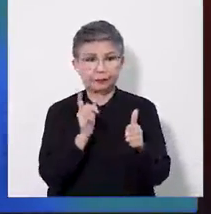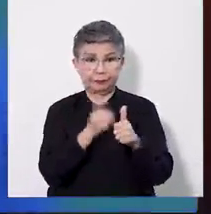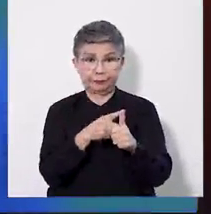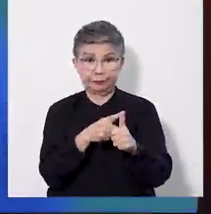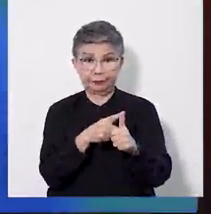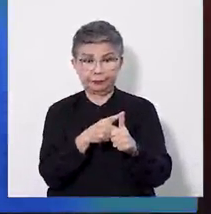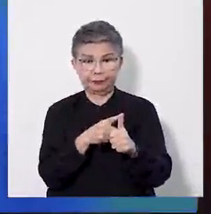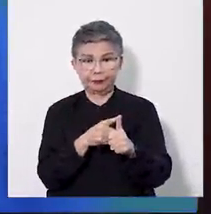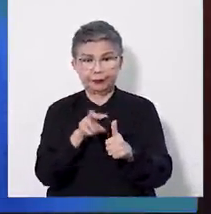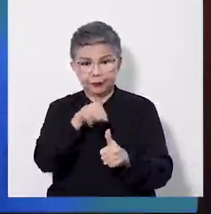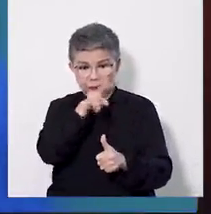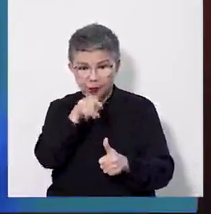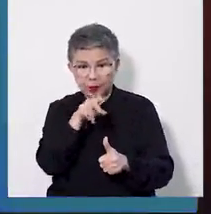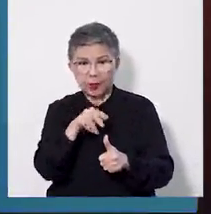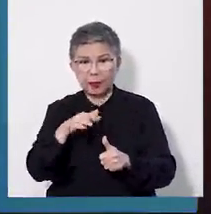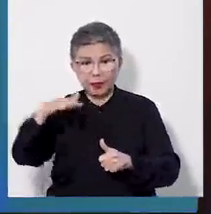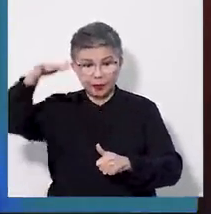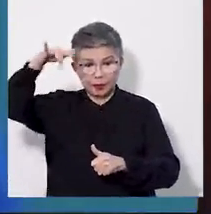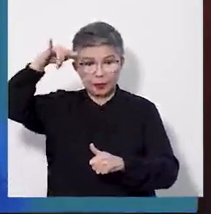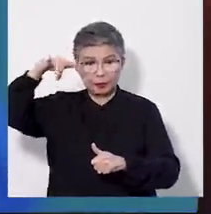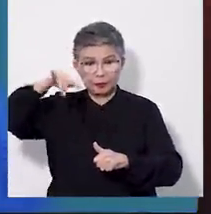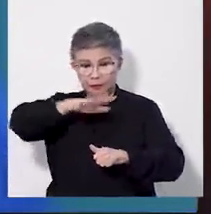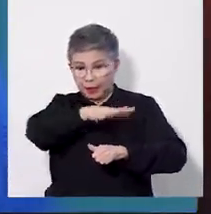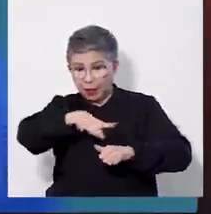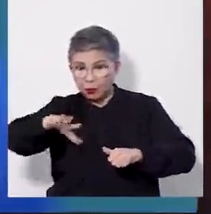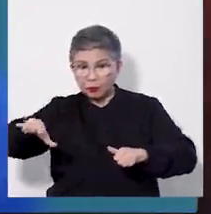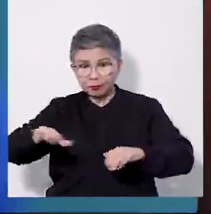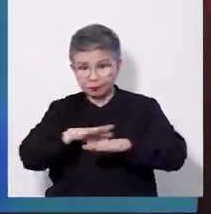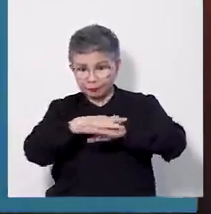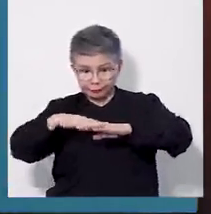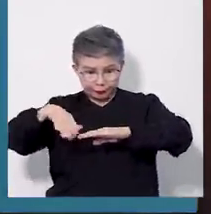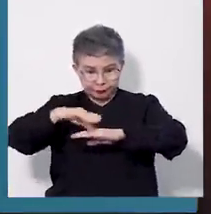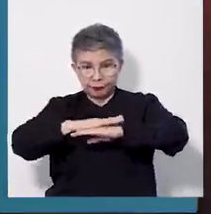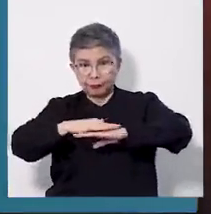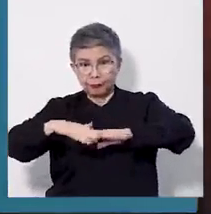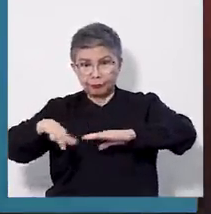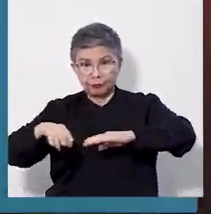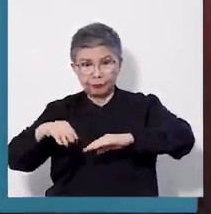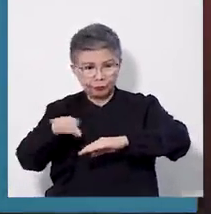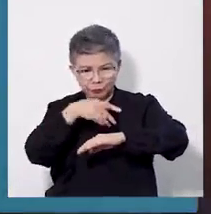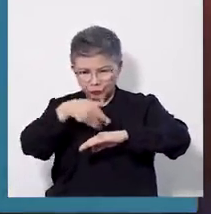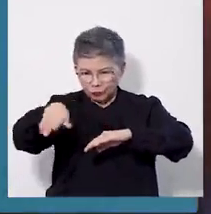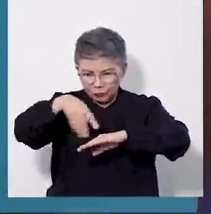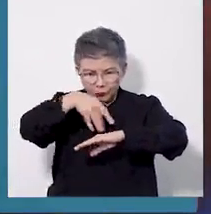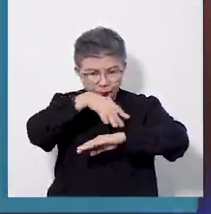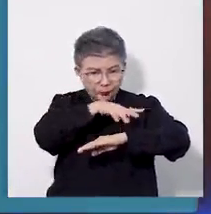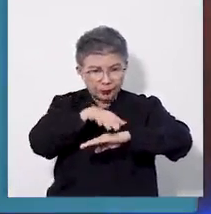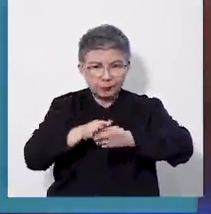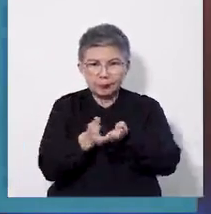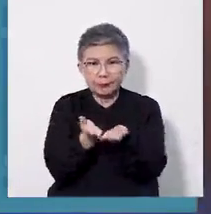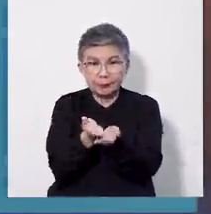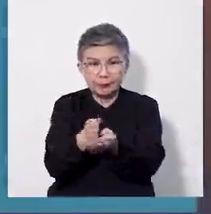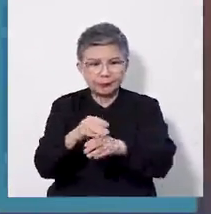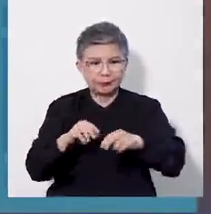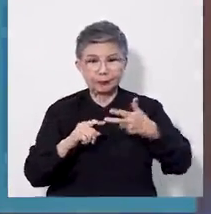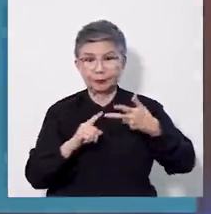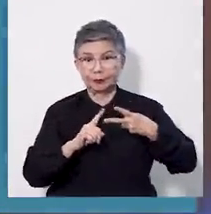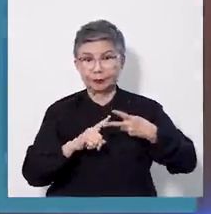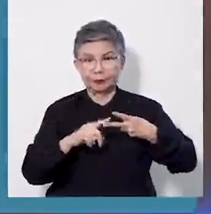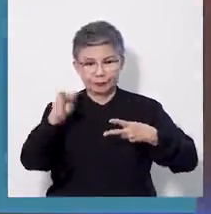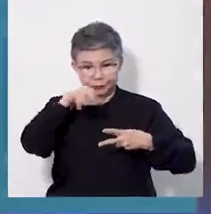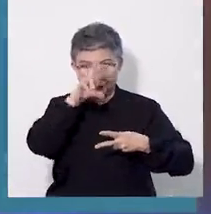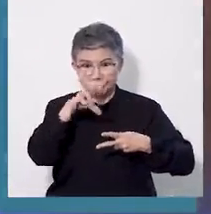satu pencarian di atas permukaan laut paralel swab search 2